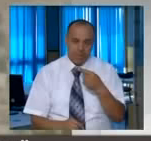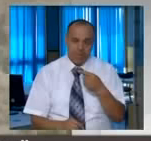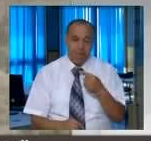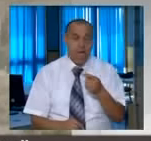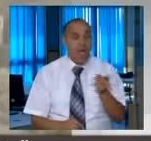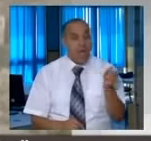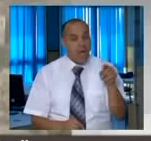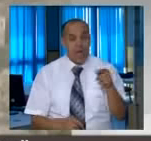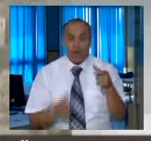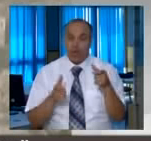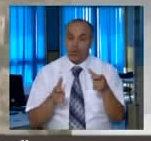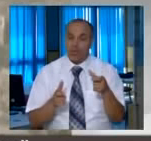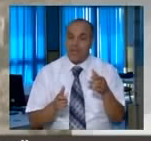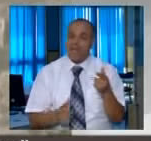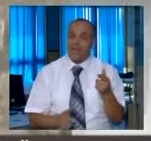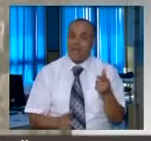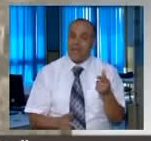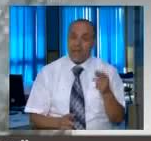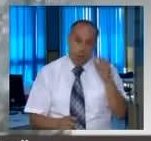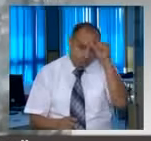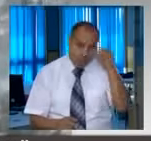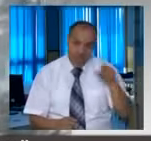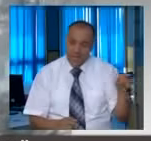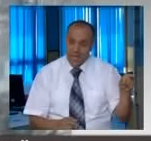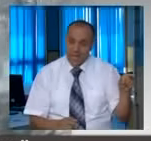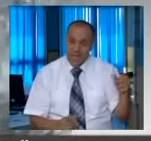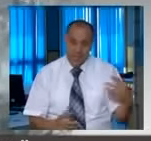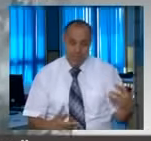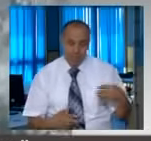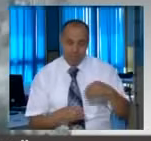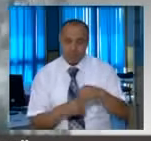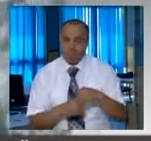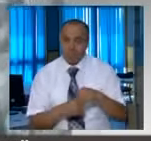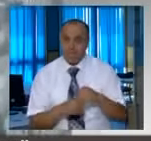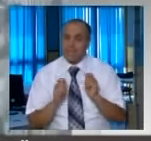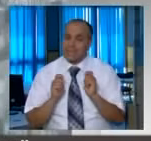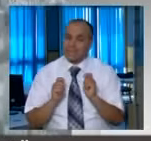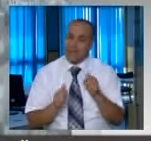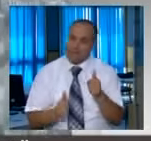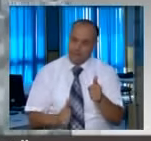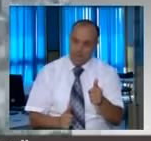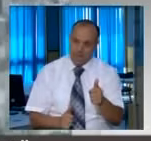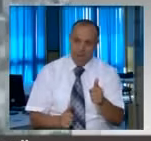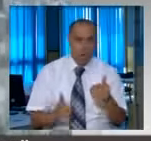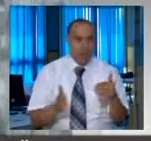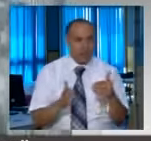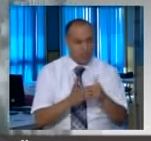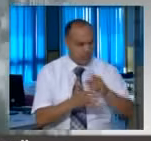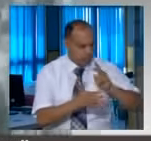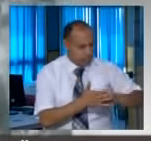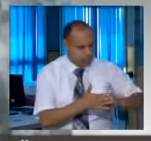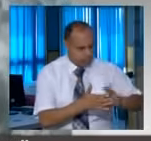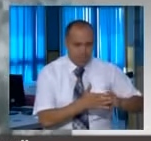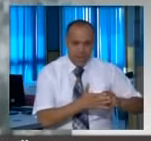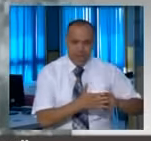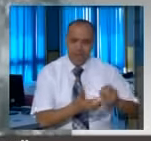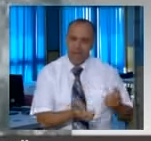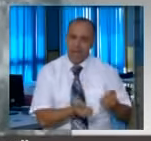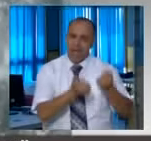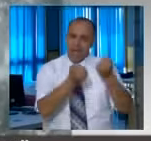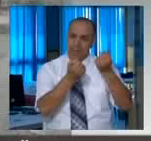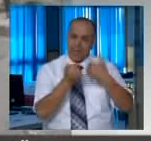الجوبير إن الفرصة المتاحة أمام الحوثيين هي الانضمام للعملية السياسية والتوصل لاتفاق من أجل مصلحة